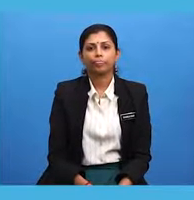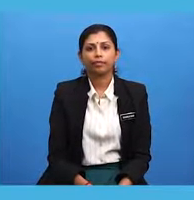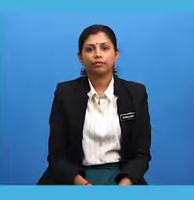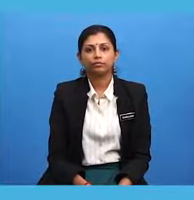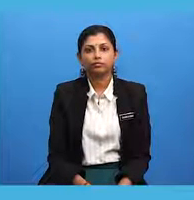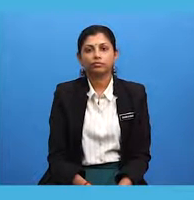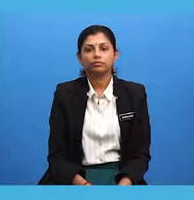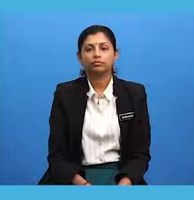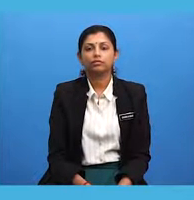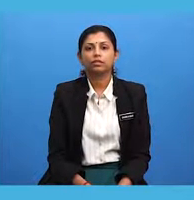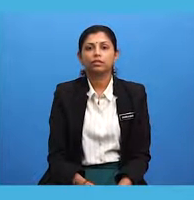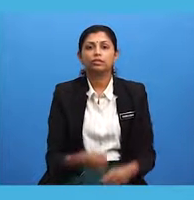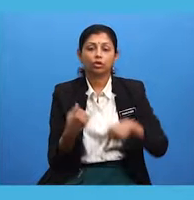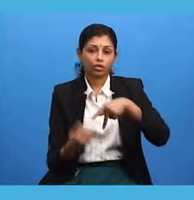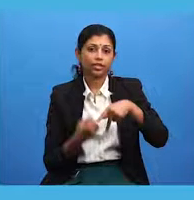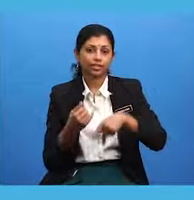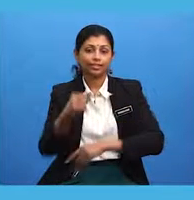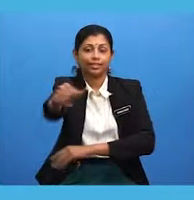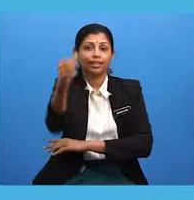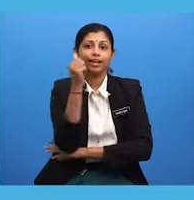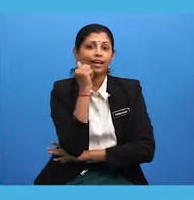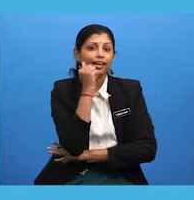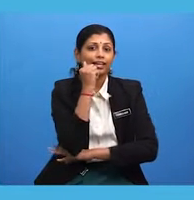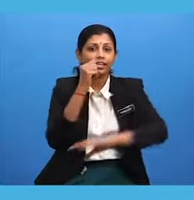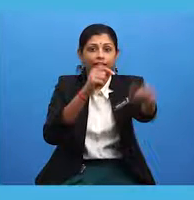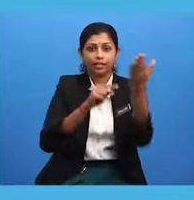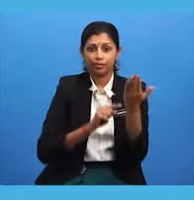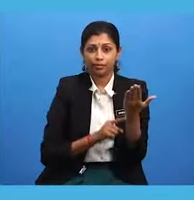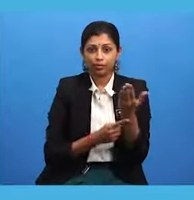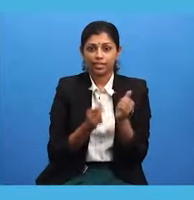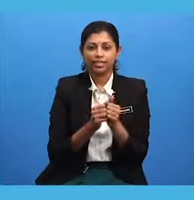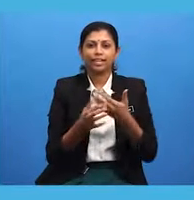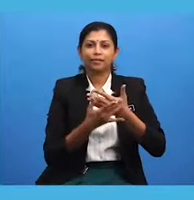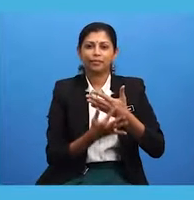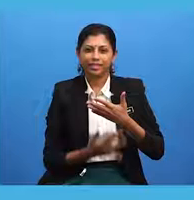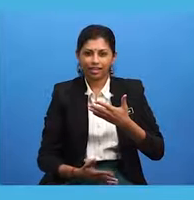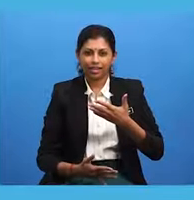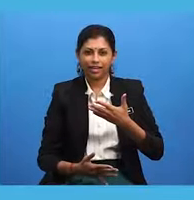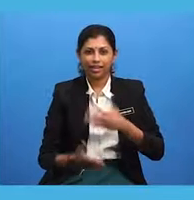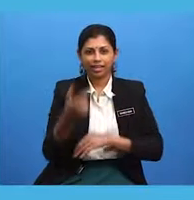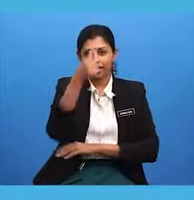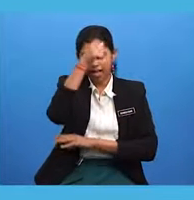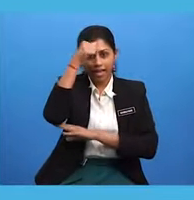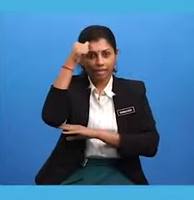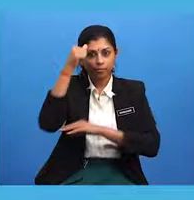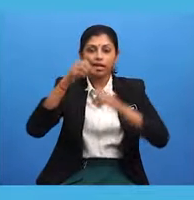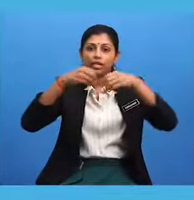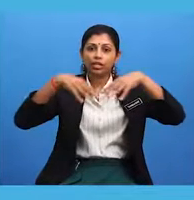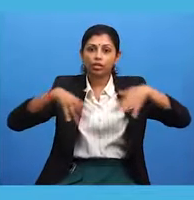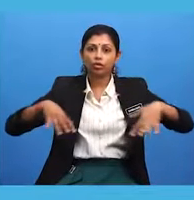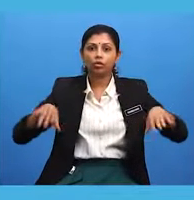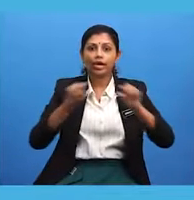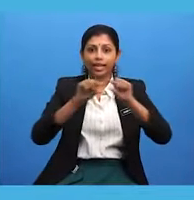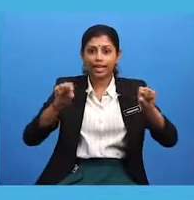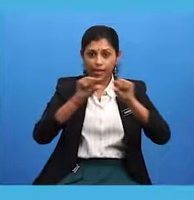Oleh itu, kita haid bermula dengan pendarahan akibat